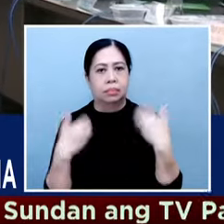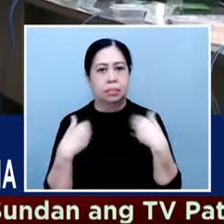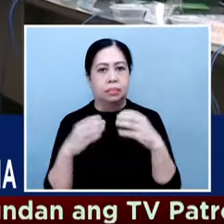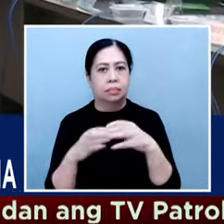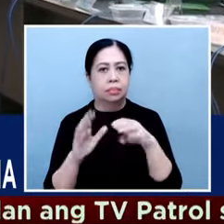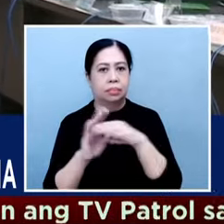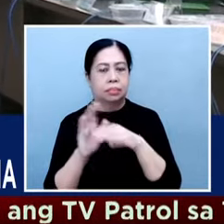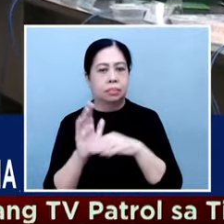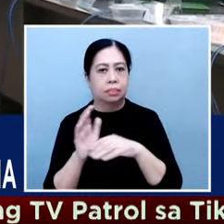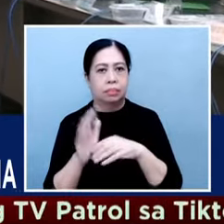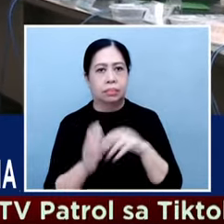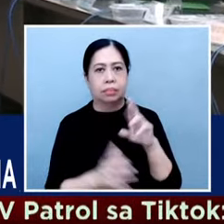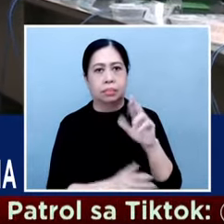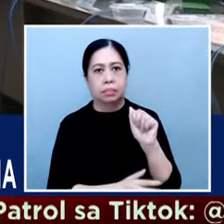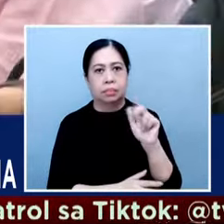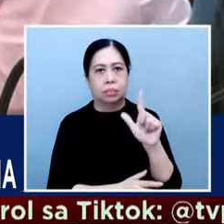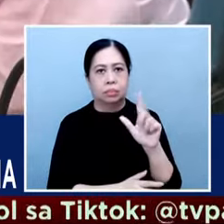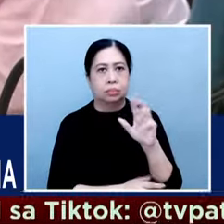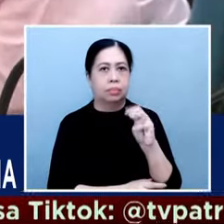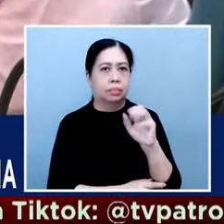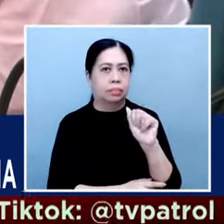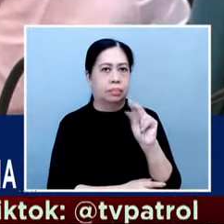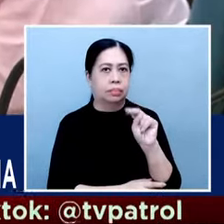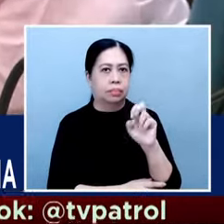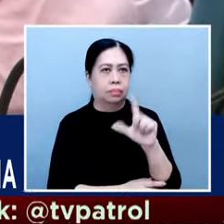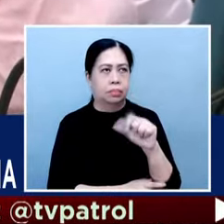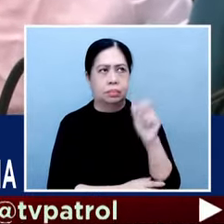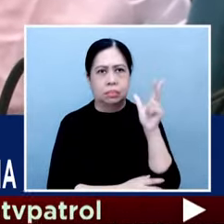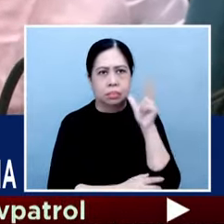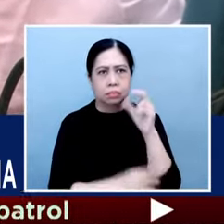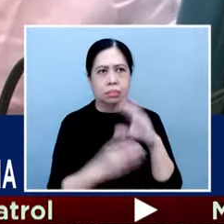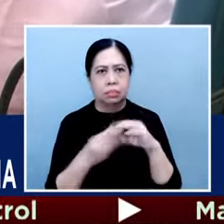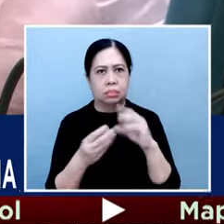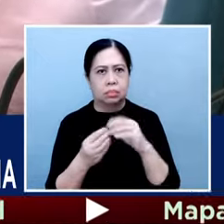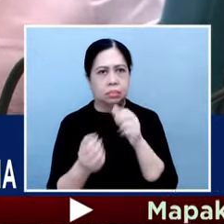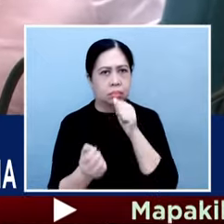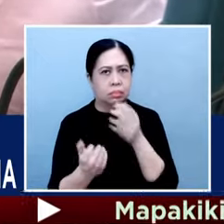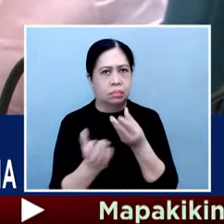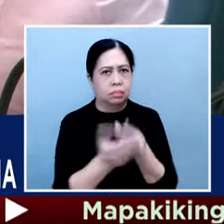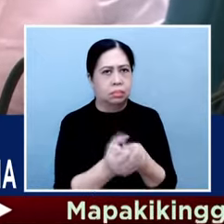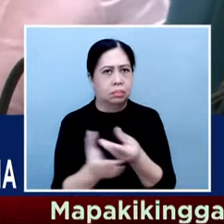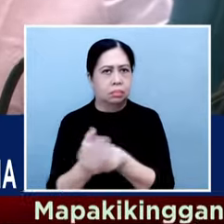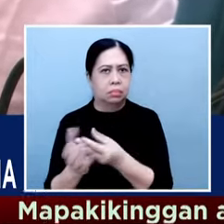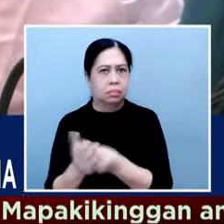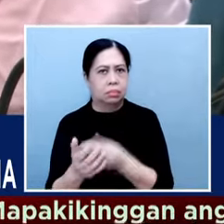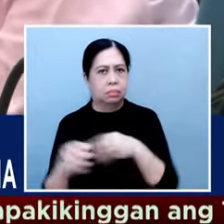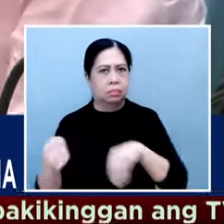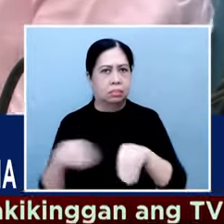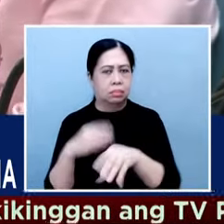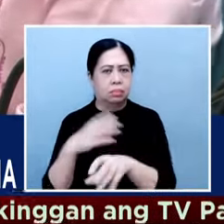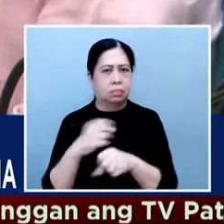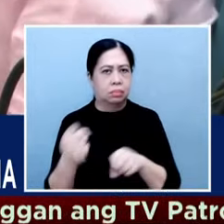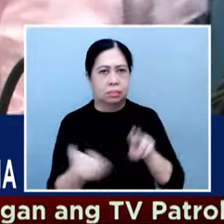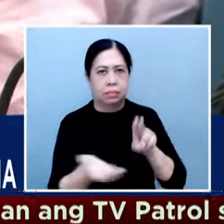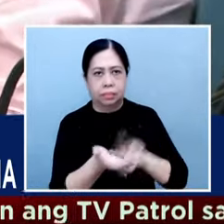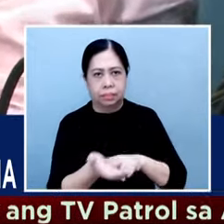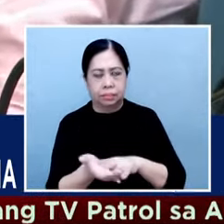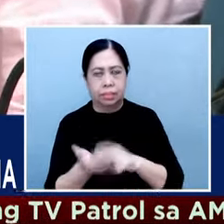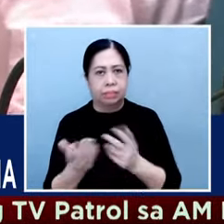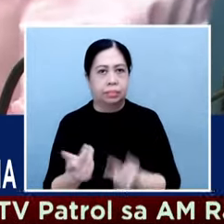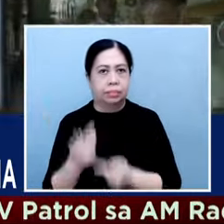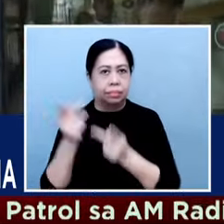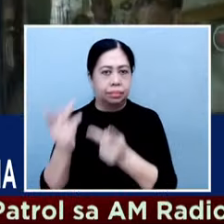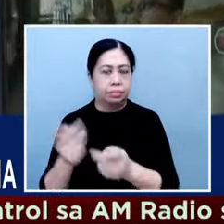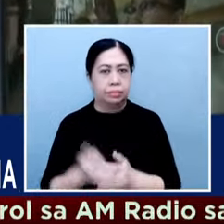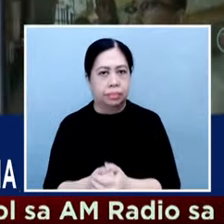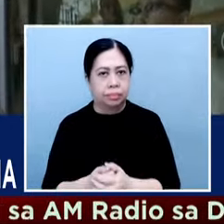Representative Raul Manuel kaugnay ng mga nababalitang pag-aalok ng pera at ayuda kapalit ng pirma sa Chacha Petition.